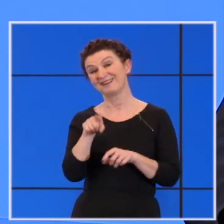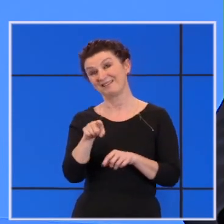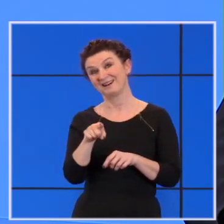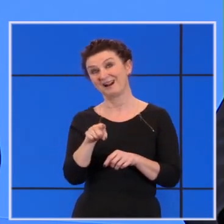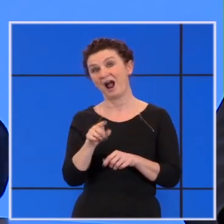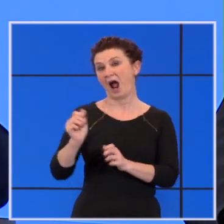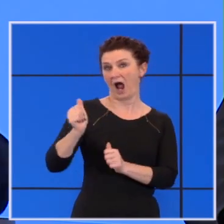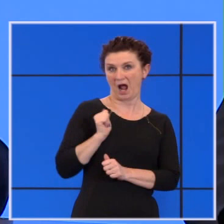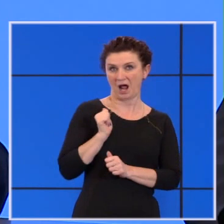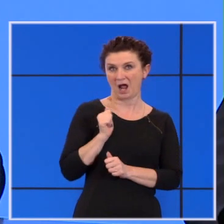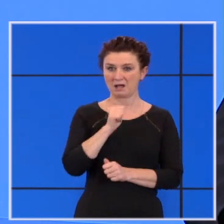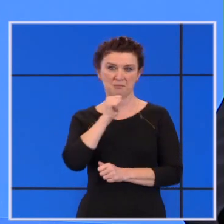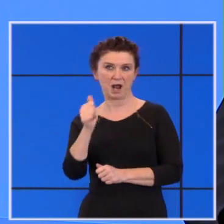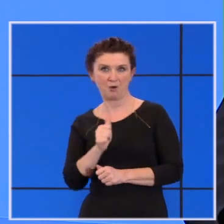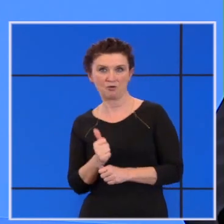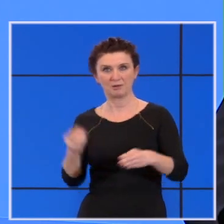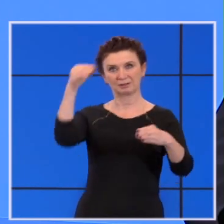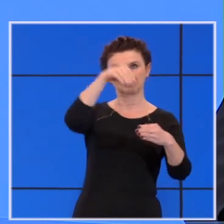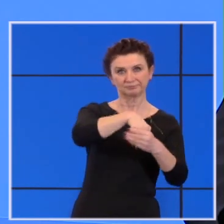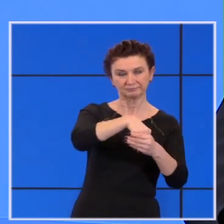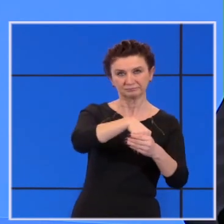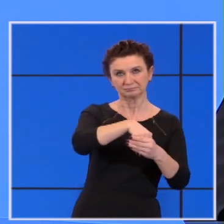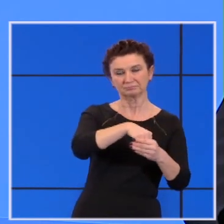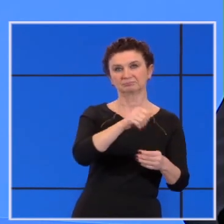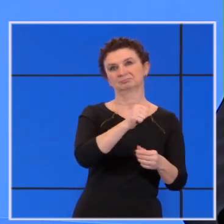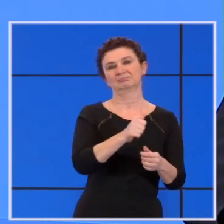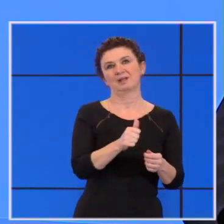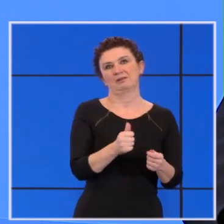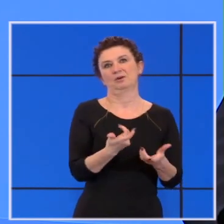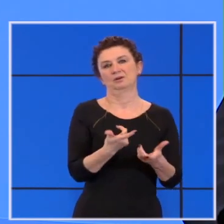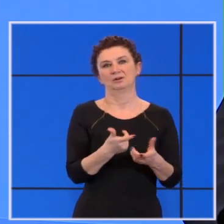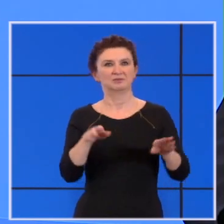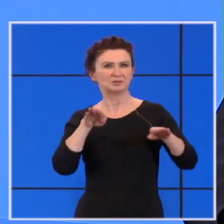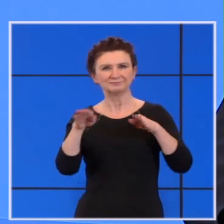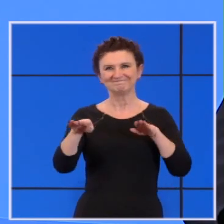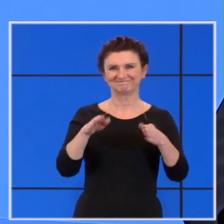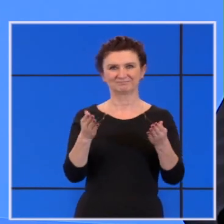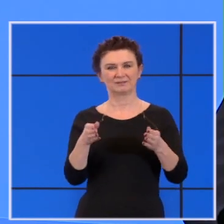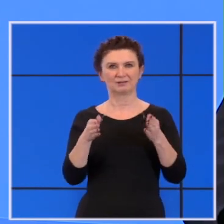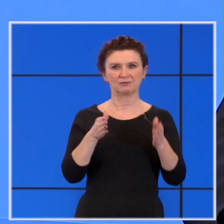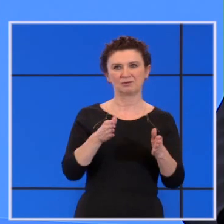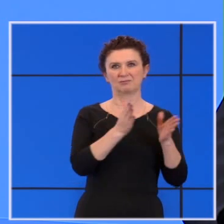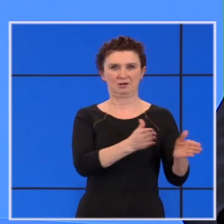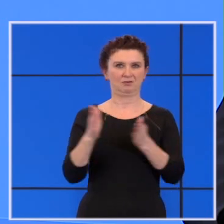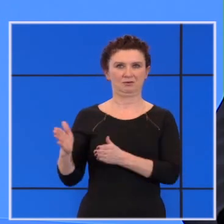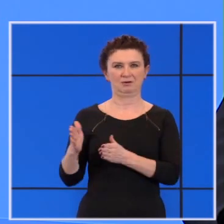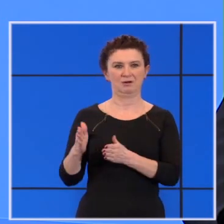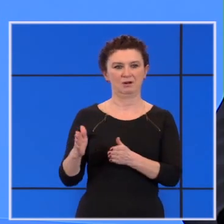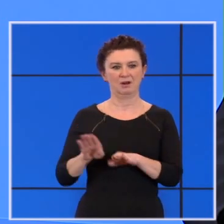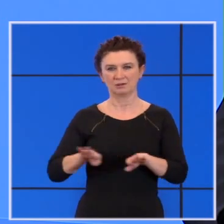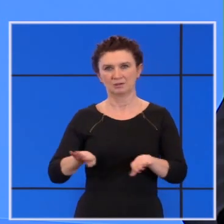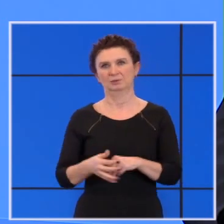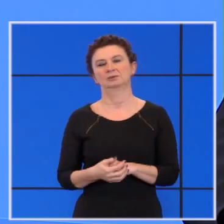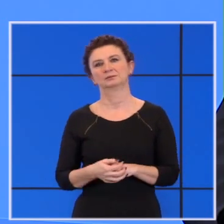NATO, czy byłaby równoległą strukturą? Jak zwykle w takich przypadkach, kiedy ktoś zgłasza pomysł, diabeł tkwi w szczegółach i o to